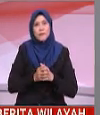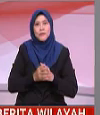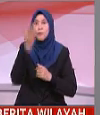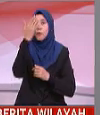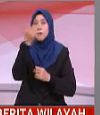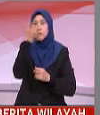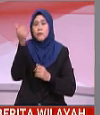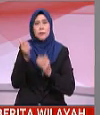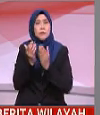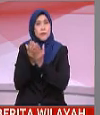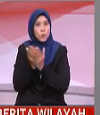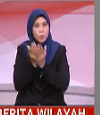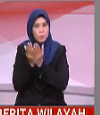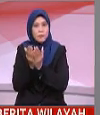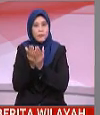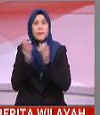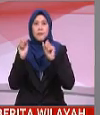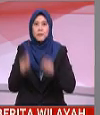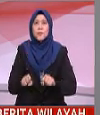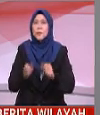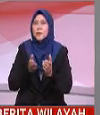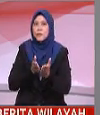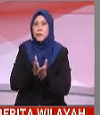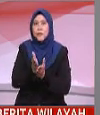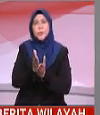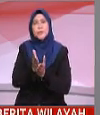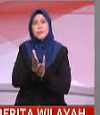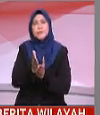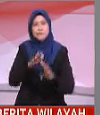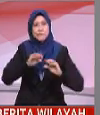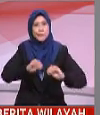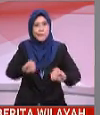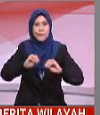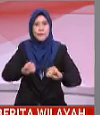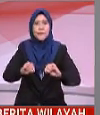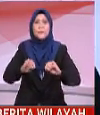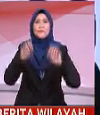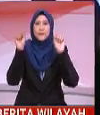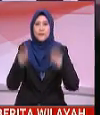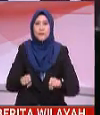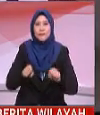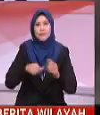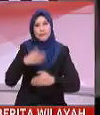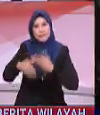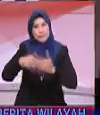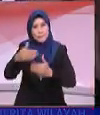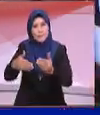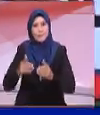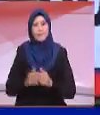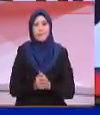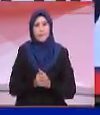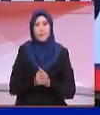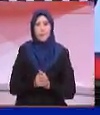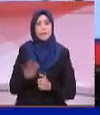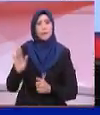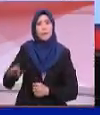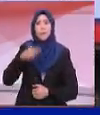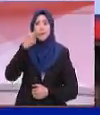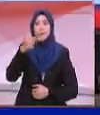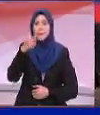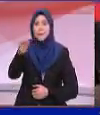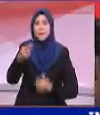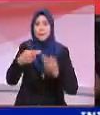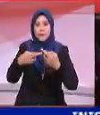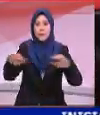sesi persekolahan ini dapat berlangsung dan dapat diteruskan. Beliau berkata demikian